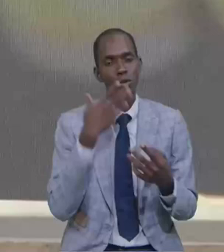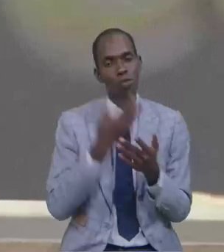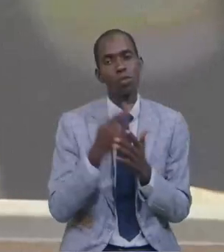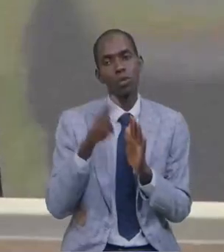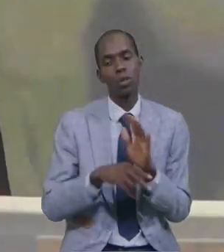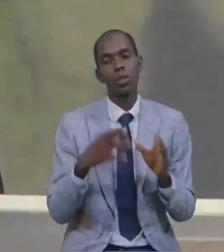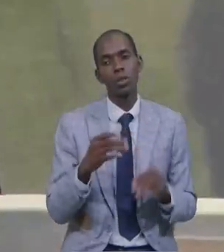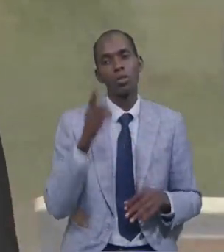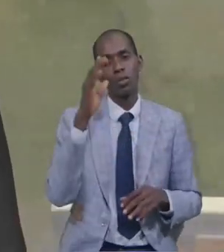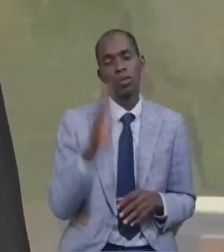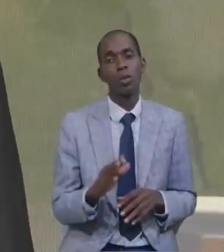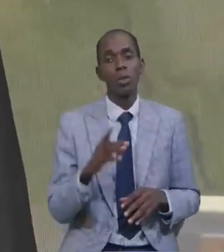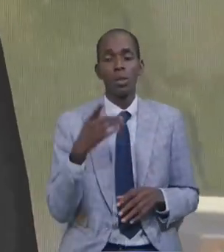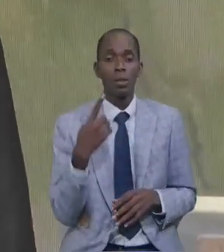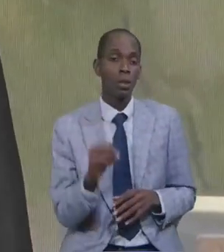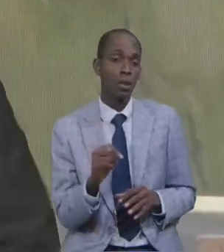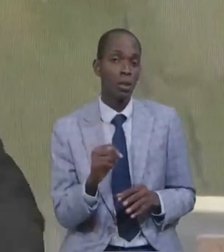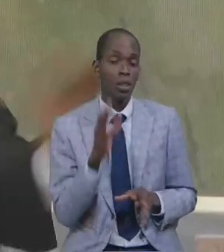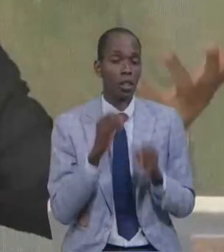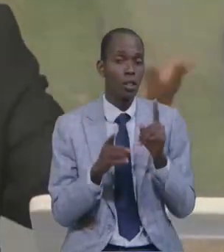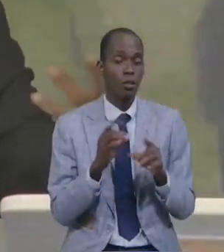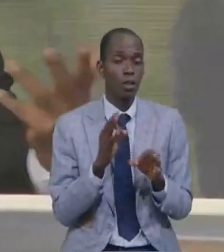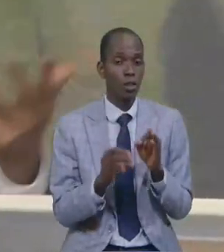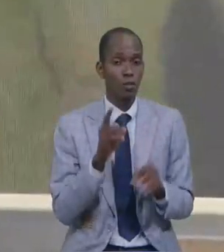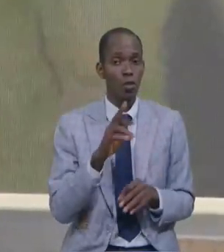de la chair sont toutes détruites.